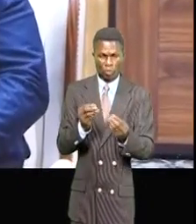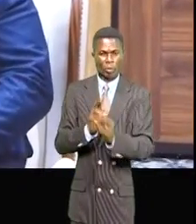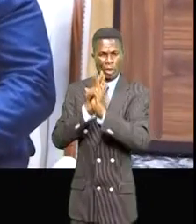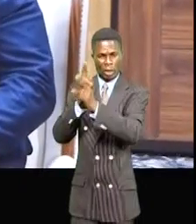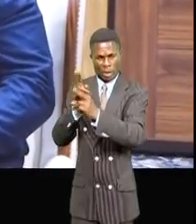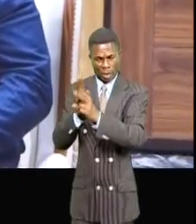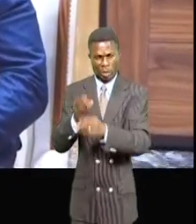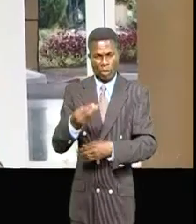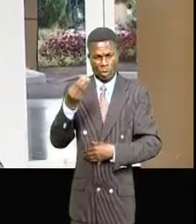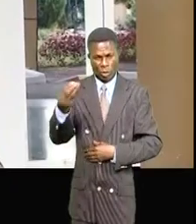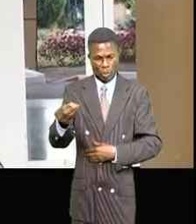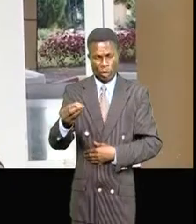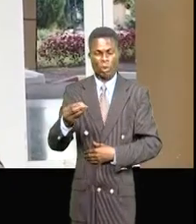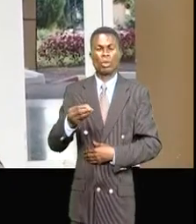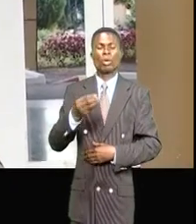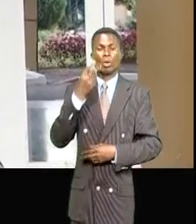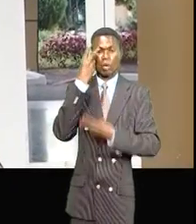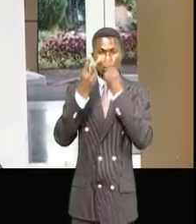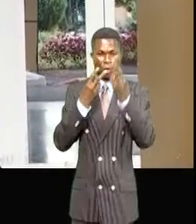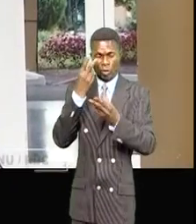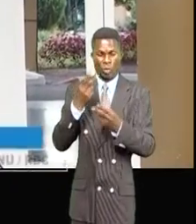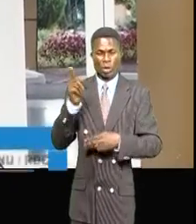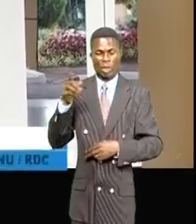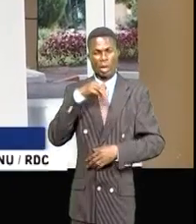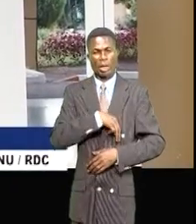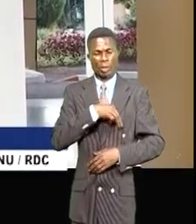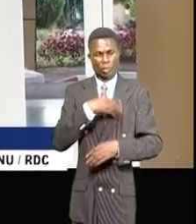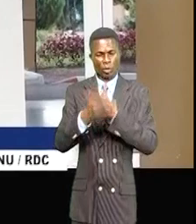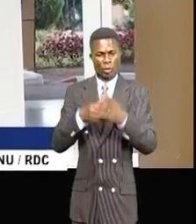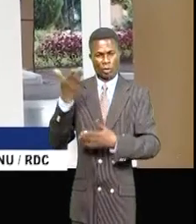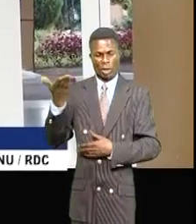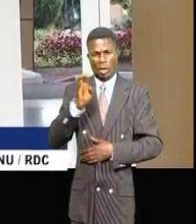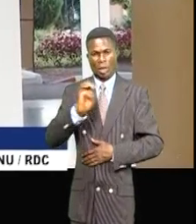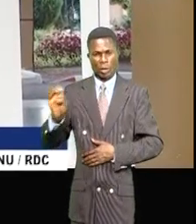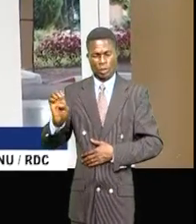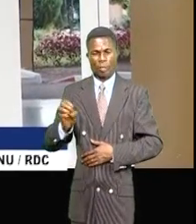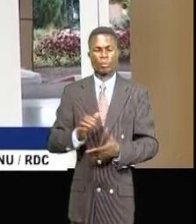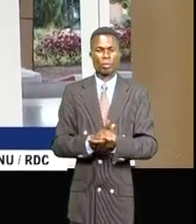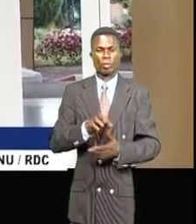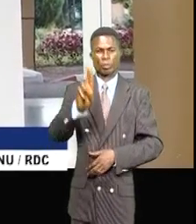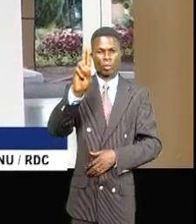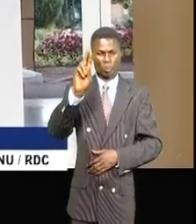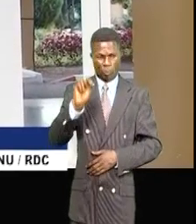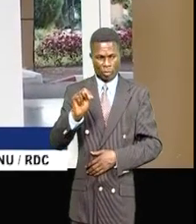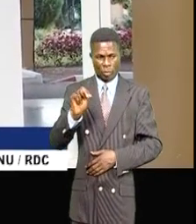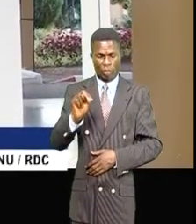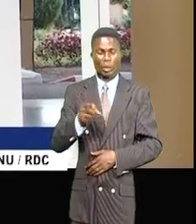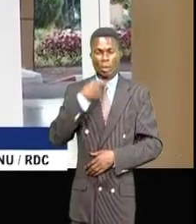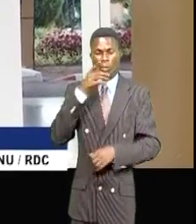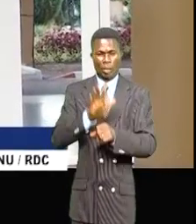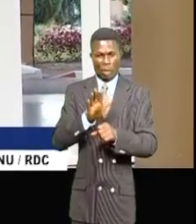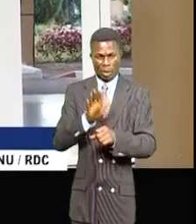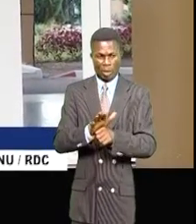partager mes premières impressions. Et là où la MONUSCO mettra l'accent